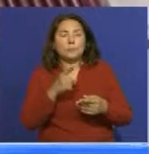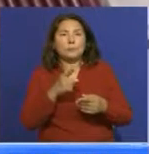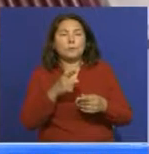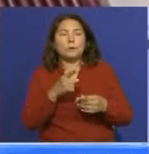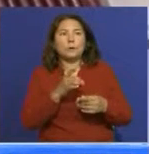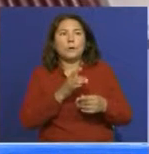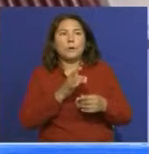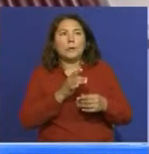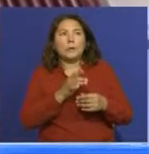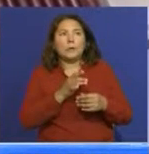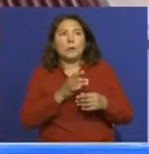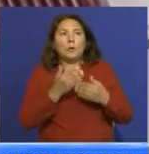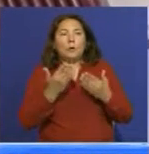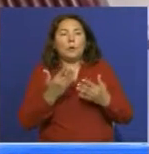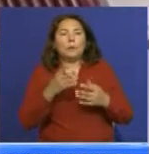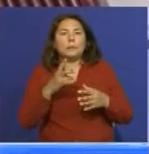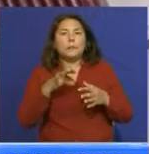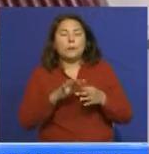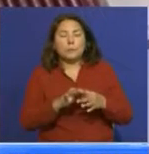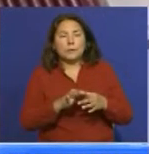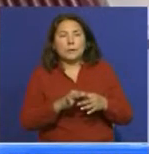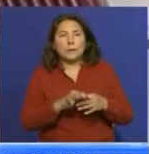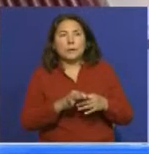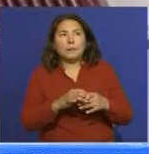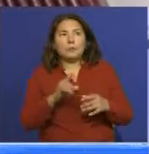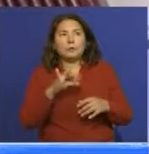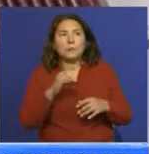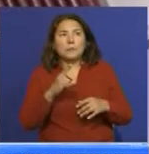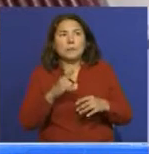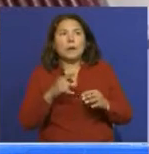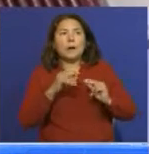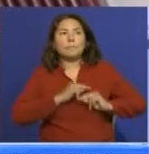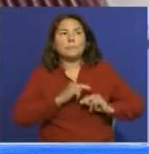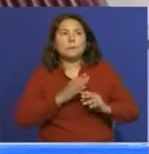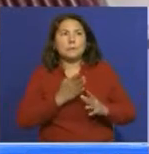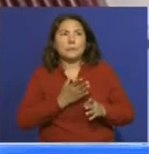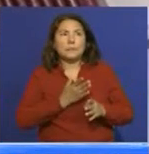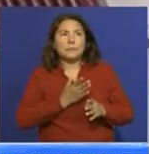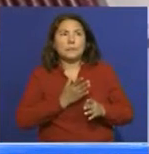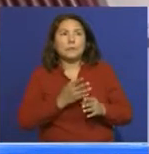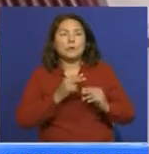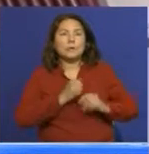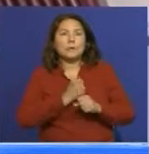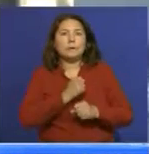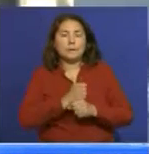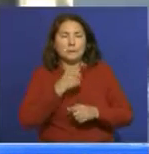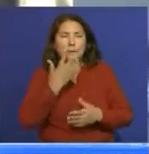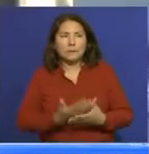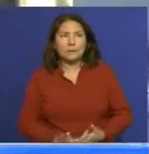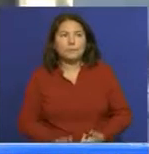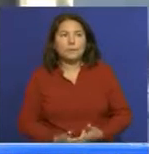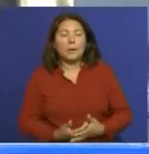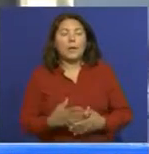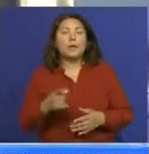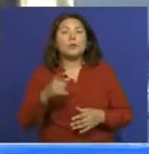жазды күндері. Ол нысан қосылған жағдайда үздіксіз қаланы сумен қамтамасыз етуге жасалған жоба болатын.